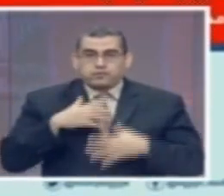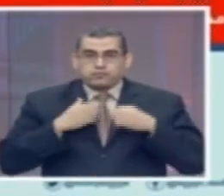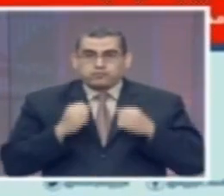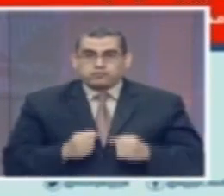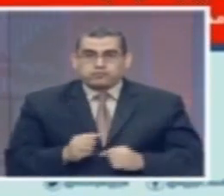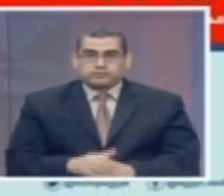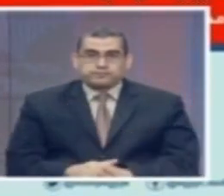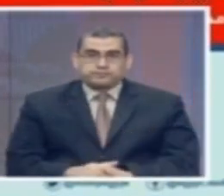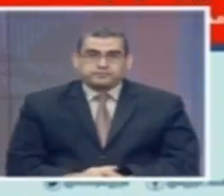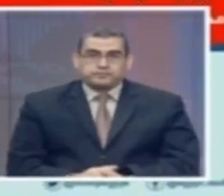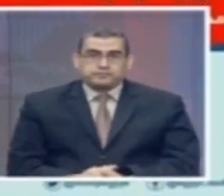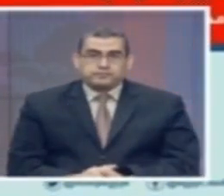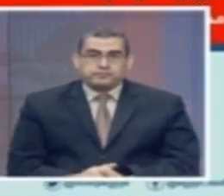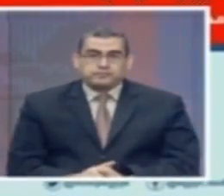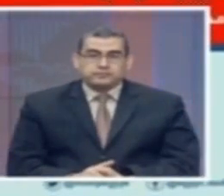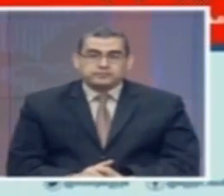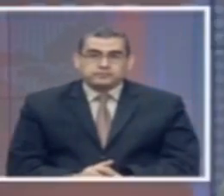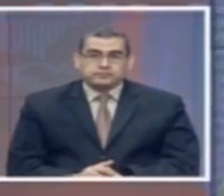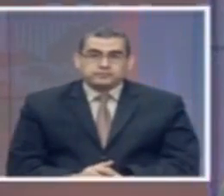104,281 حالة.